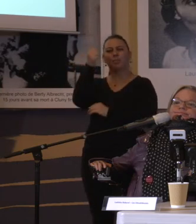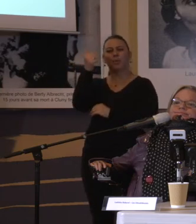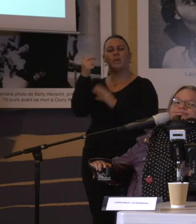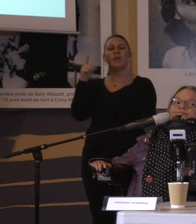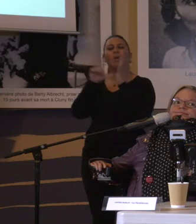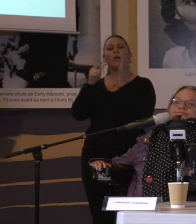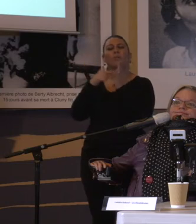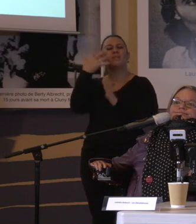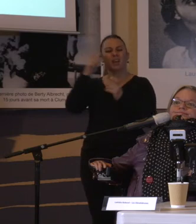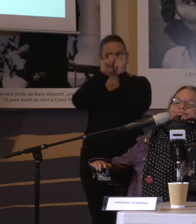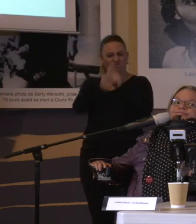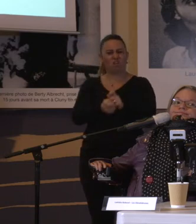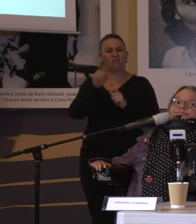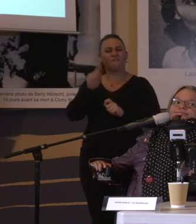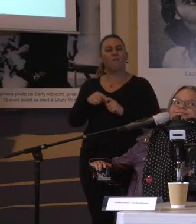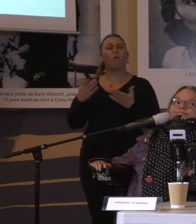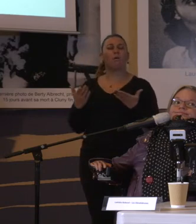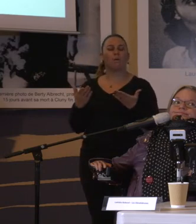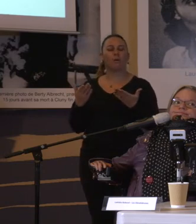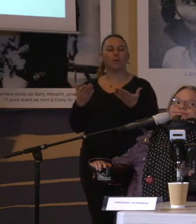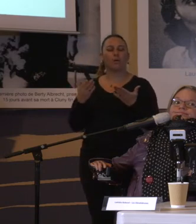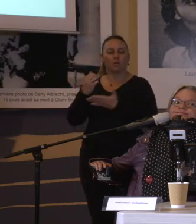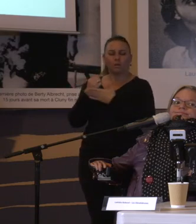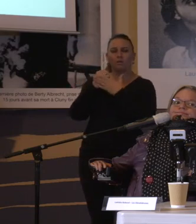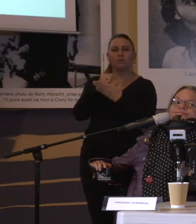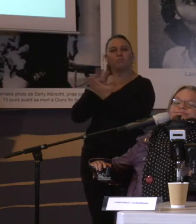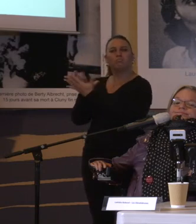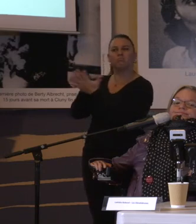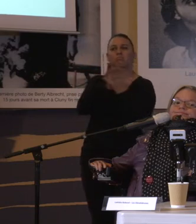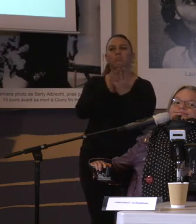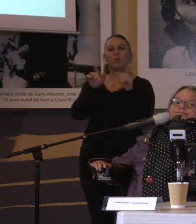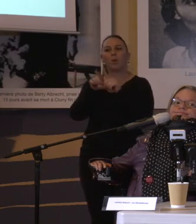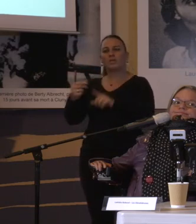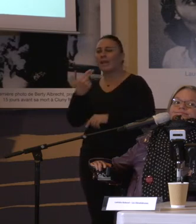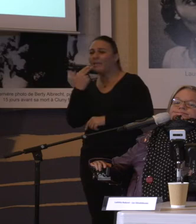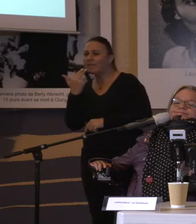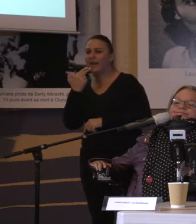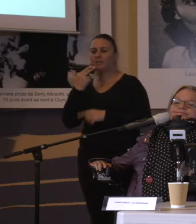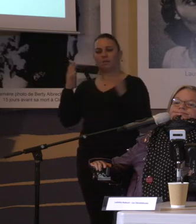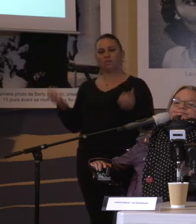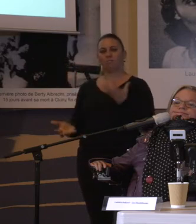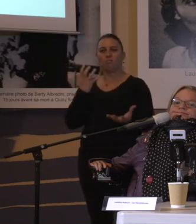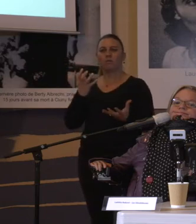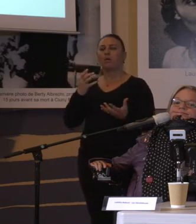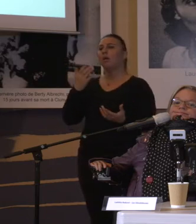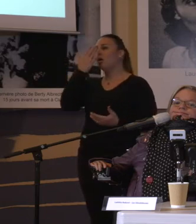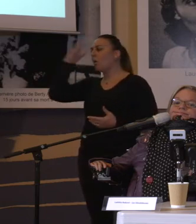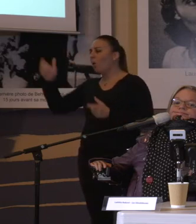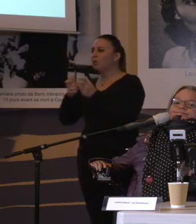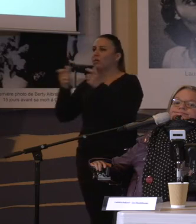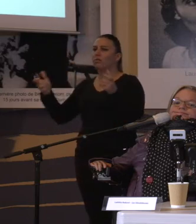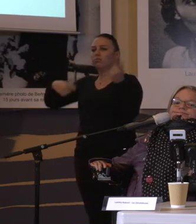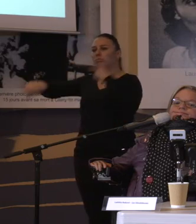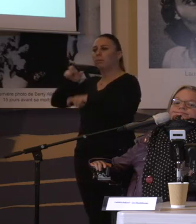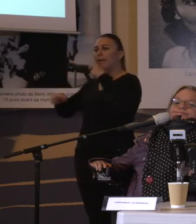2005 et d'assurer un soutien et des consultations significatifs et efficaces avec la diversité des organisations de personnes